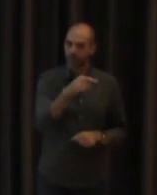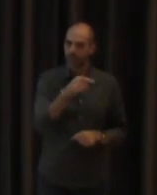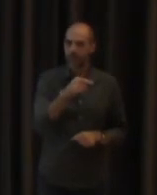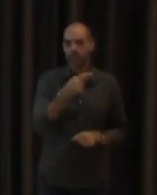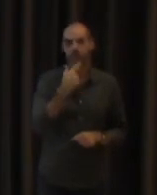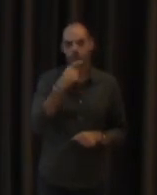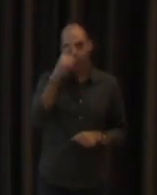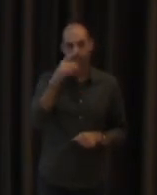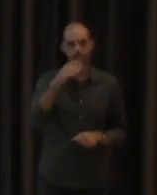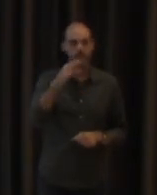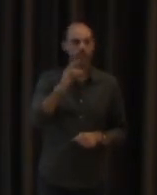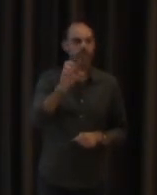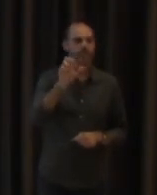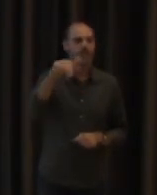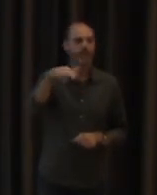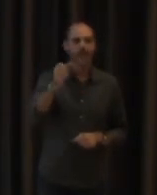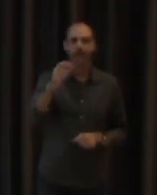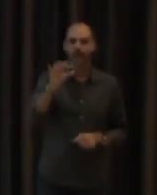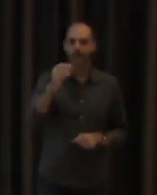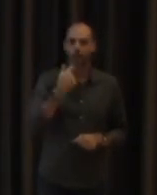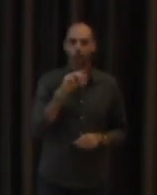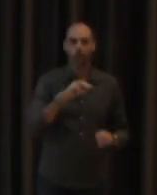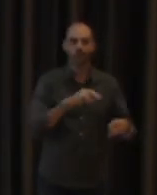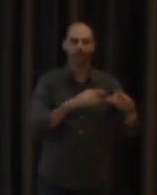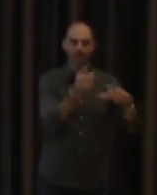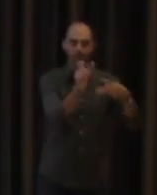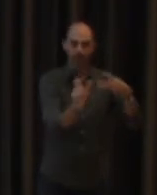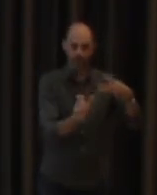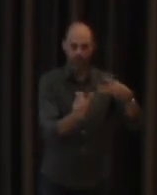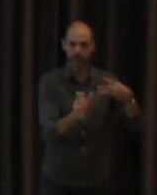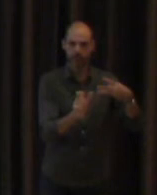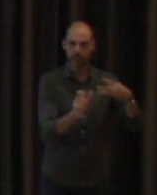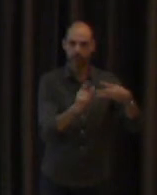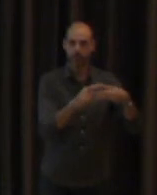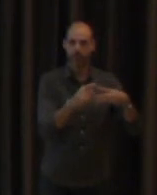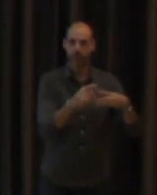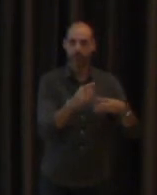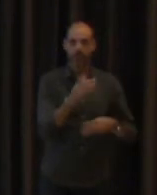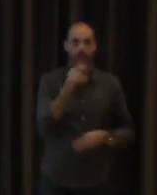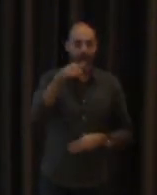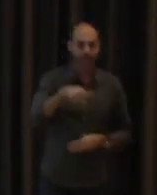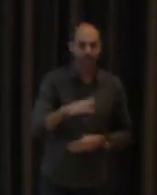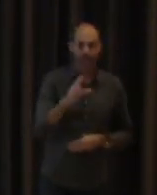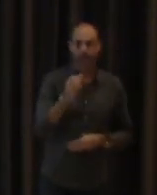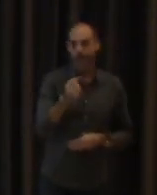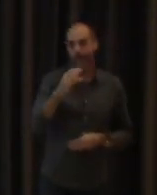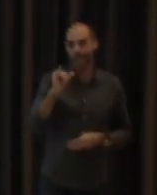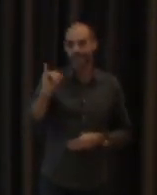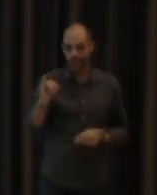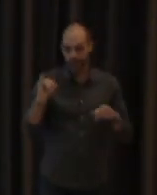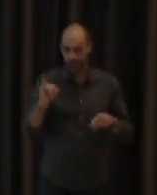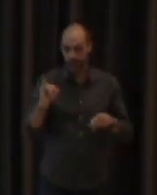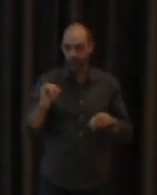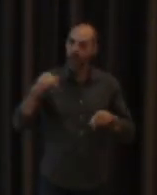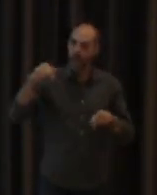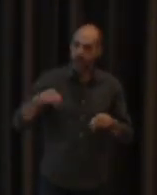ternari. Tenen tres termes: ací per assenyalar el lloc de l'emissor, aquí o